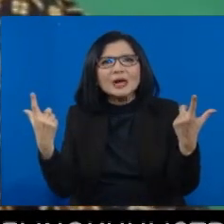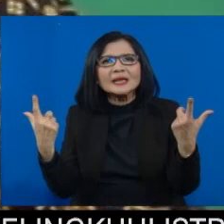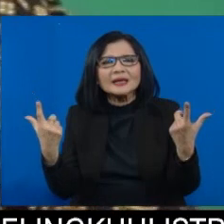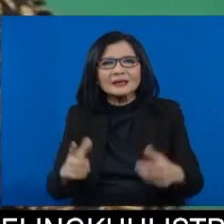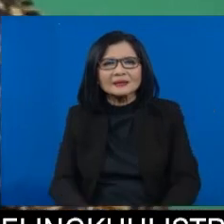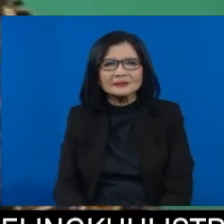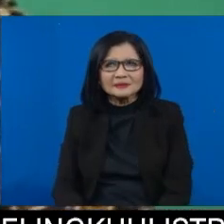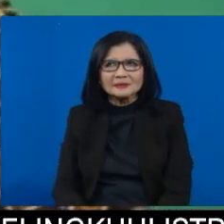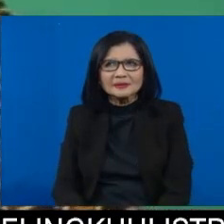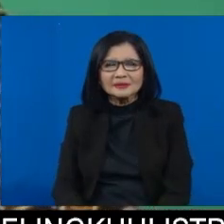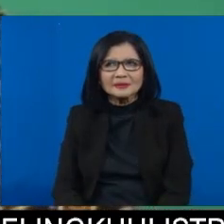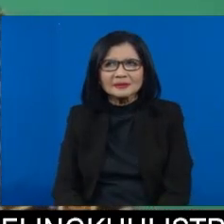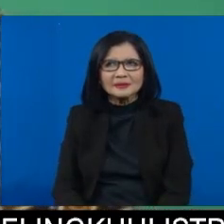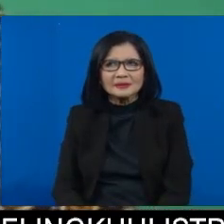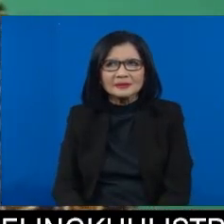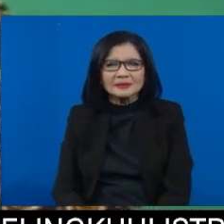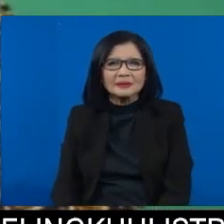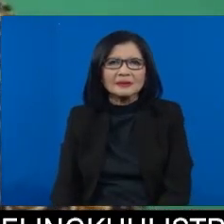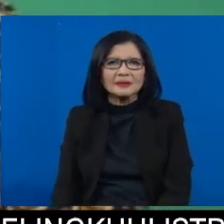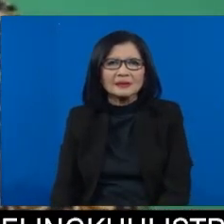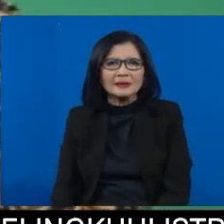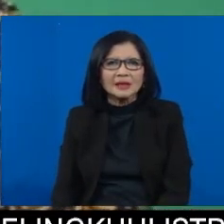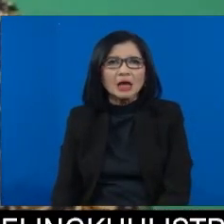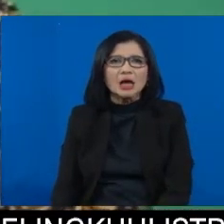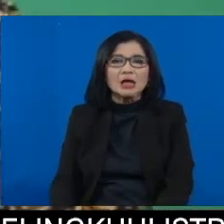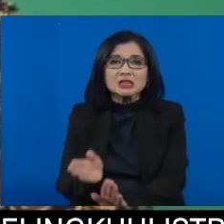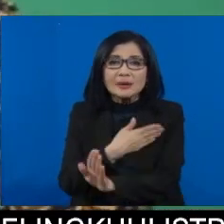ya. Sebelum itu juga tidak terlalu